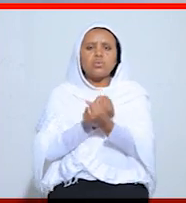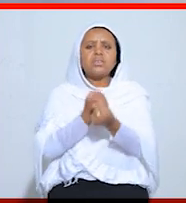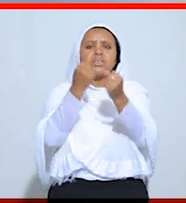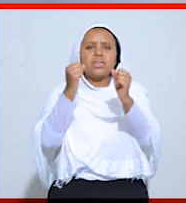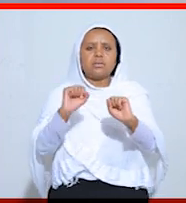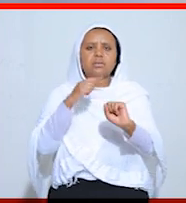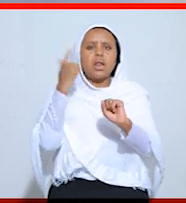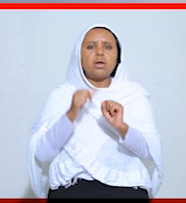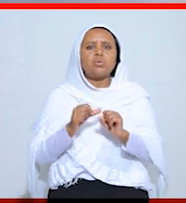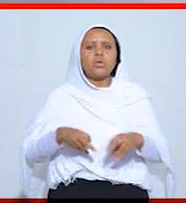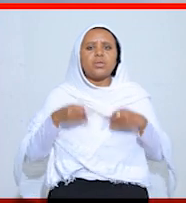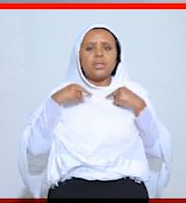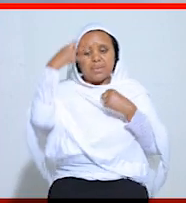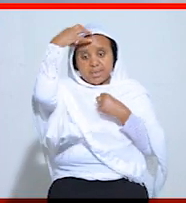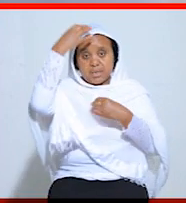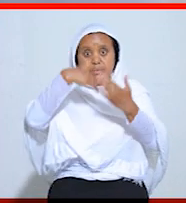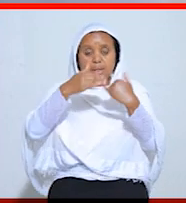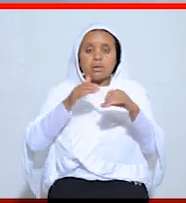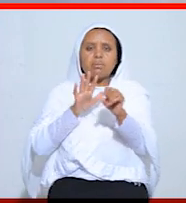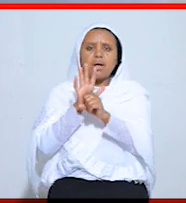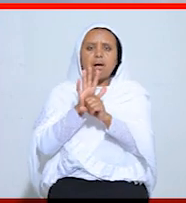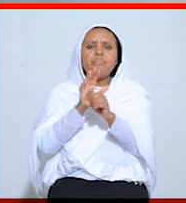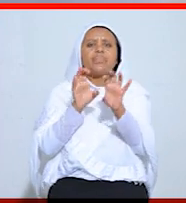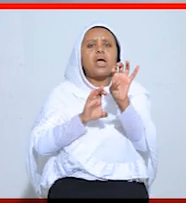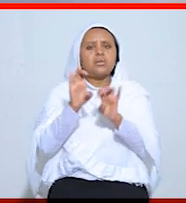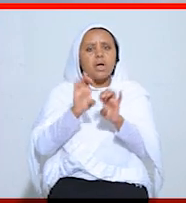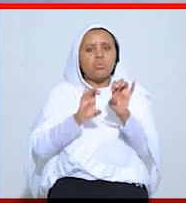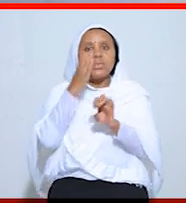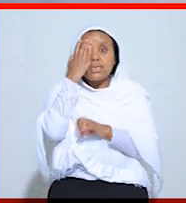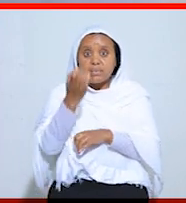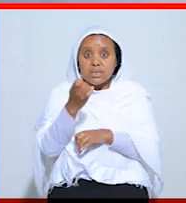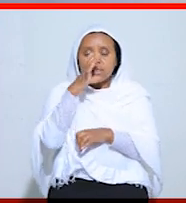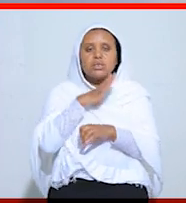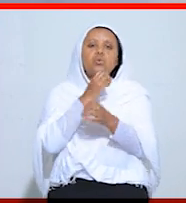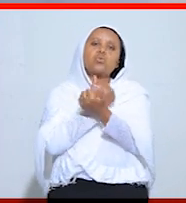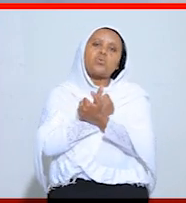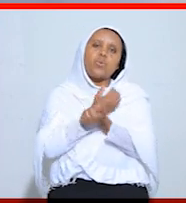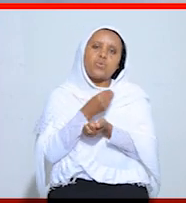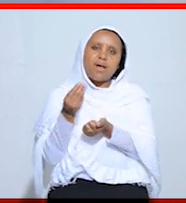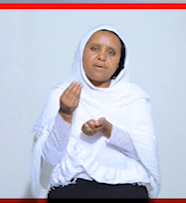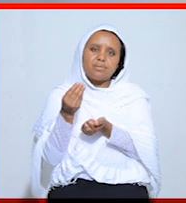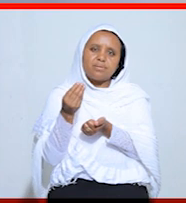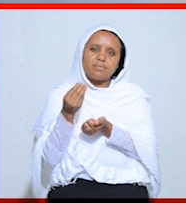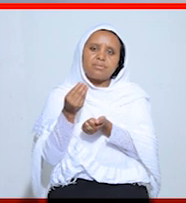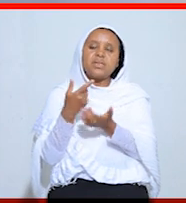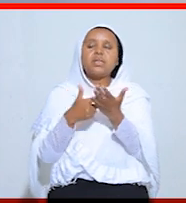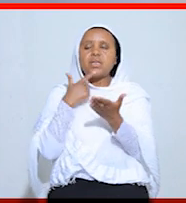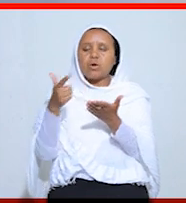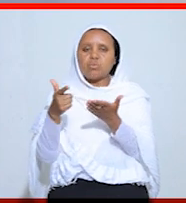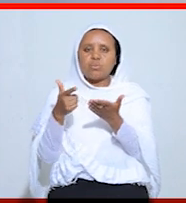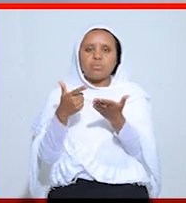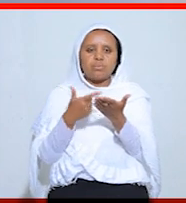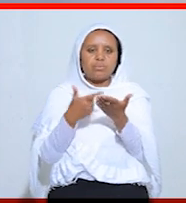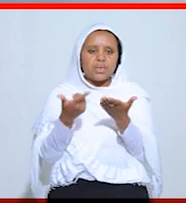ድህነት ለዘላለማዊው ሕይወት ለመንግሥተ ሰማያት እንድንበቃ ያደርጋሉ። ለምን? ሰውን ይወዳሉና። ለዚያ